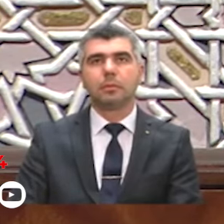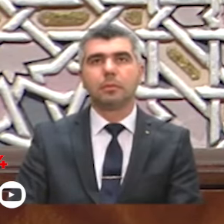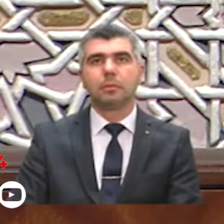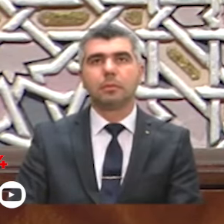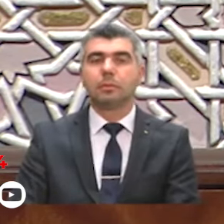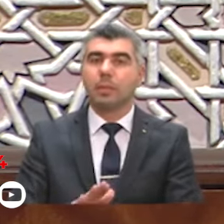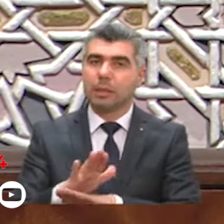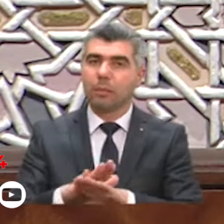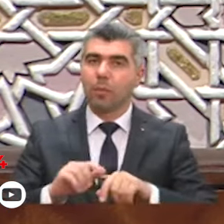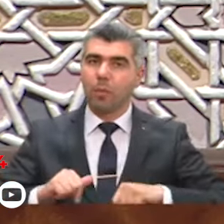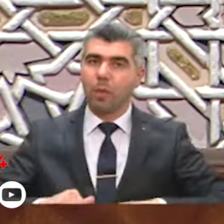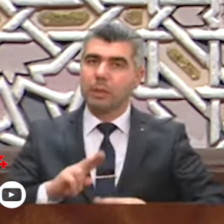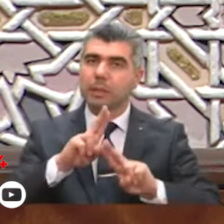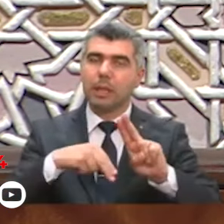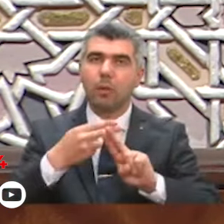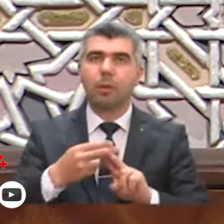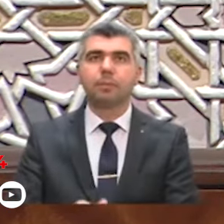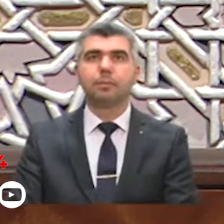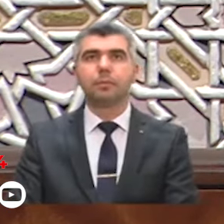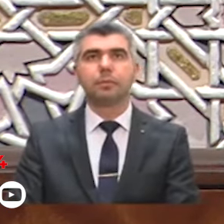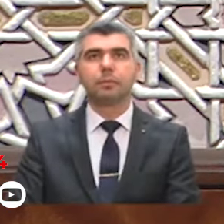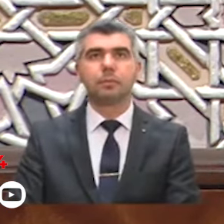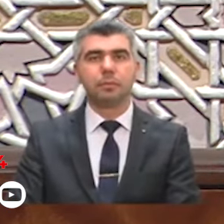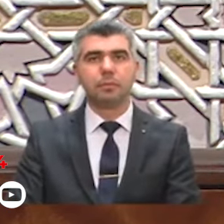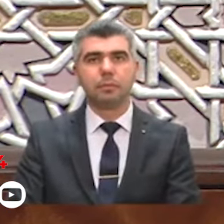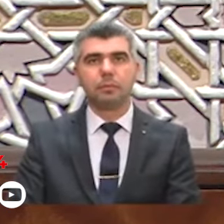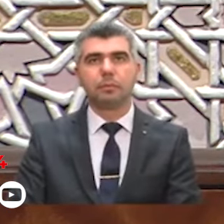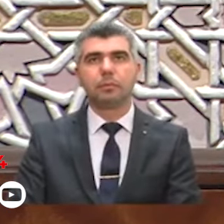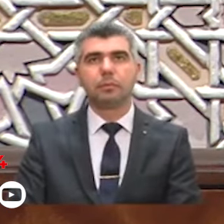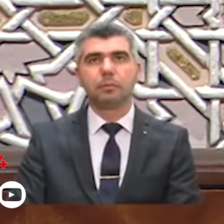عفوا سيد الوزير، تفضلي.